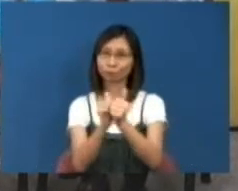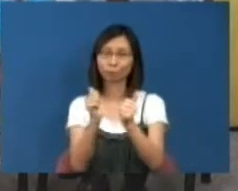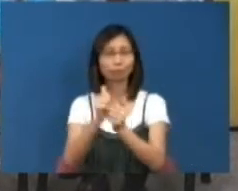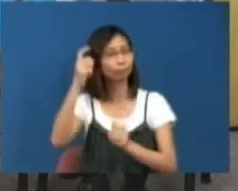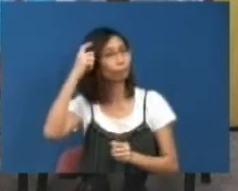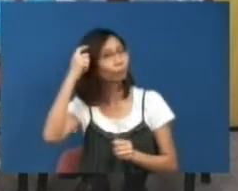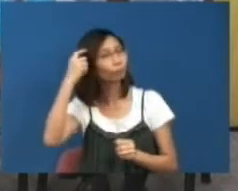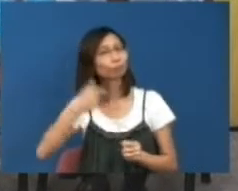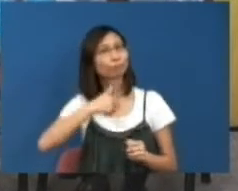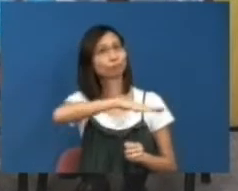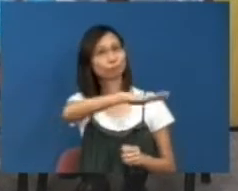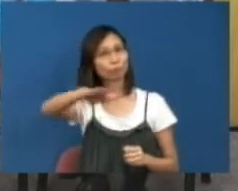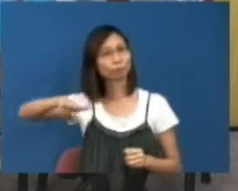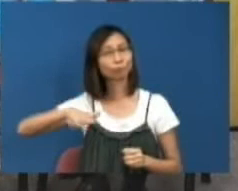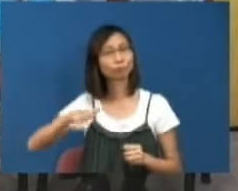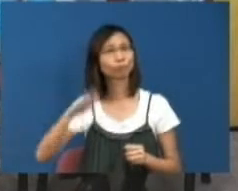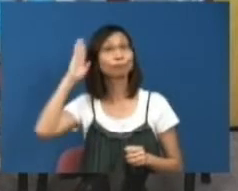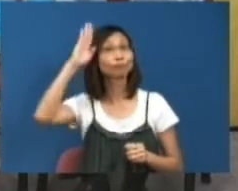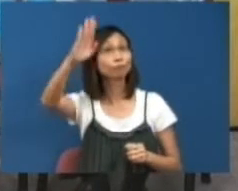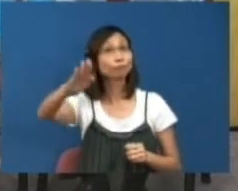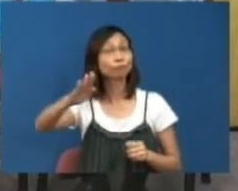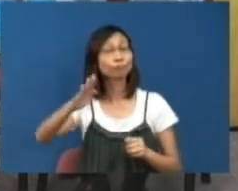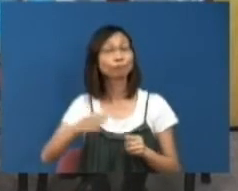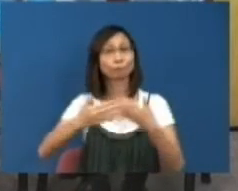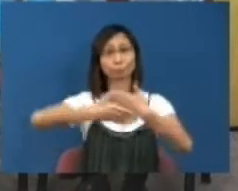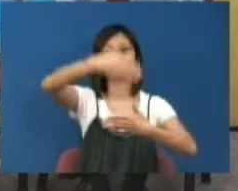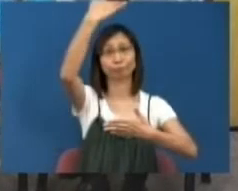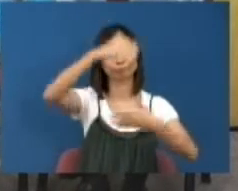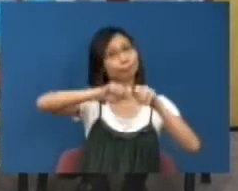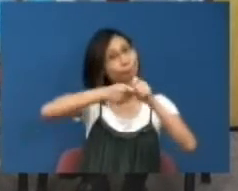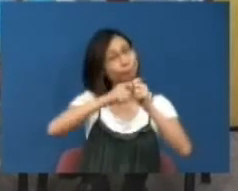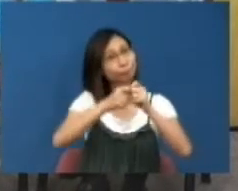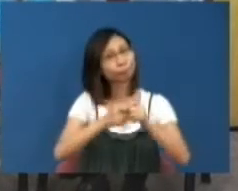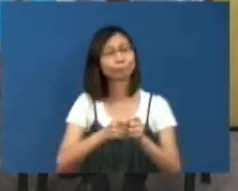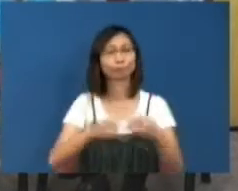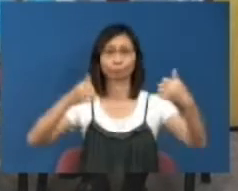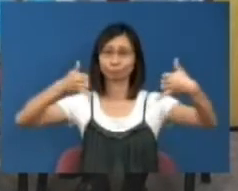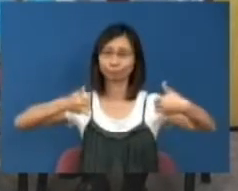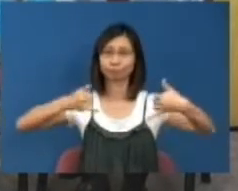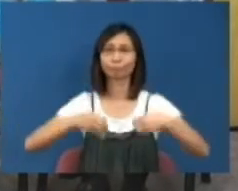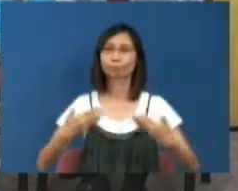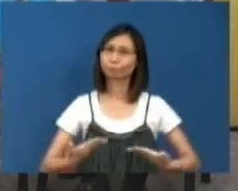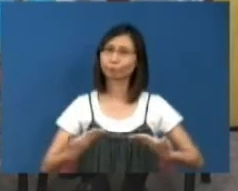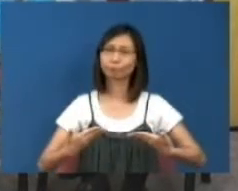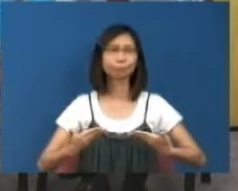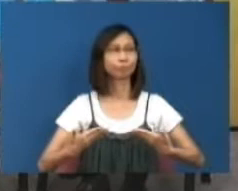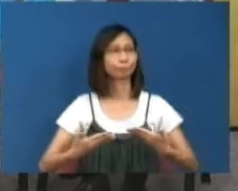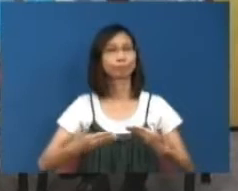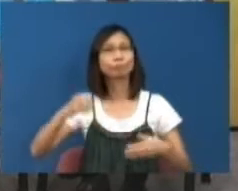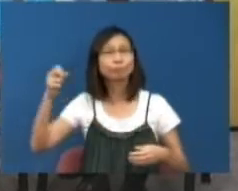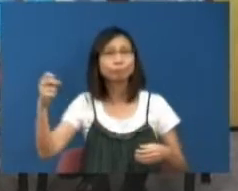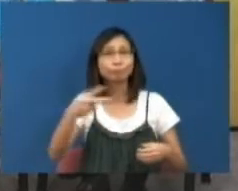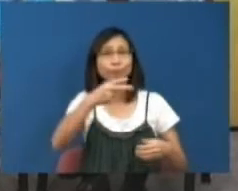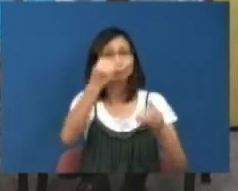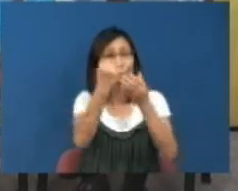於我哋嚟緊樓宇維修篇咧，繼續一個講座啦。咁今日咧，其實我哋講緊再生能源篇